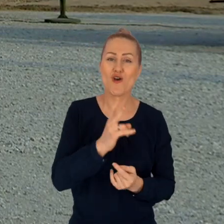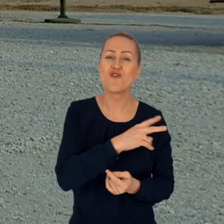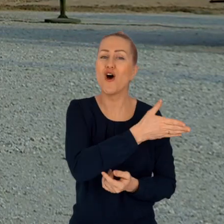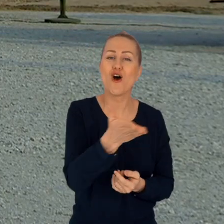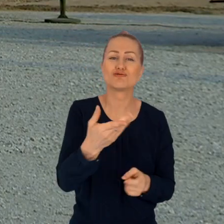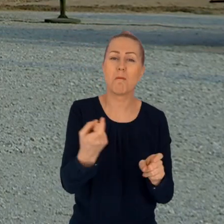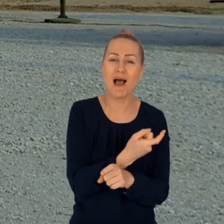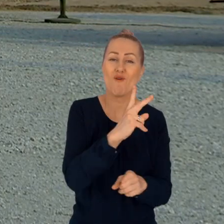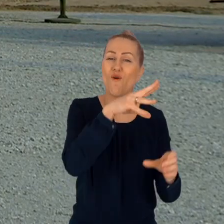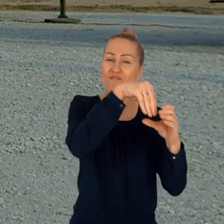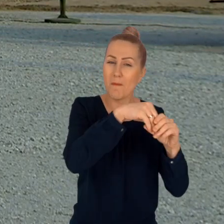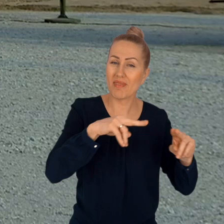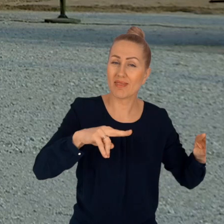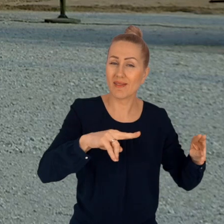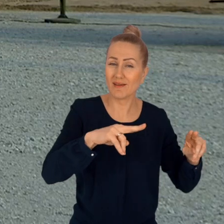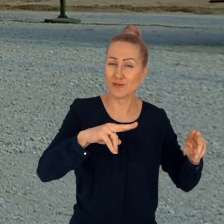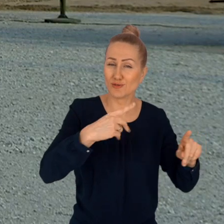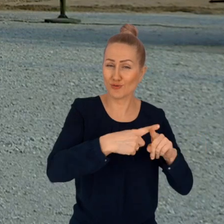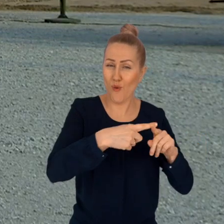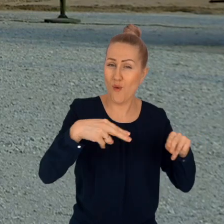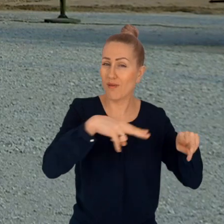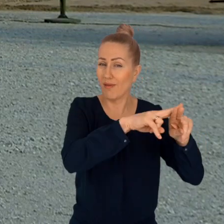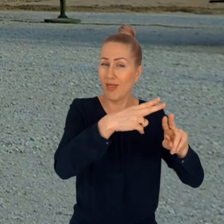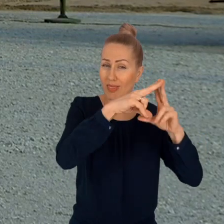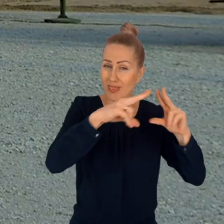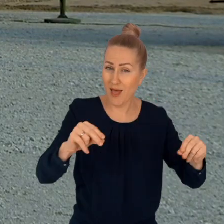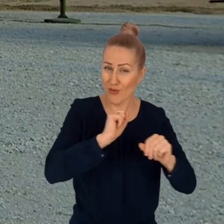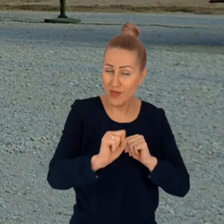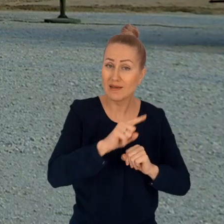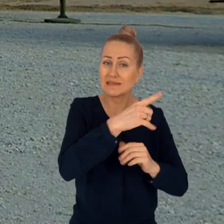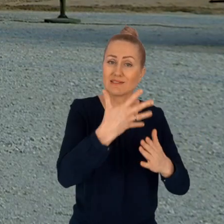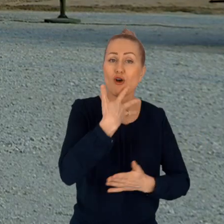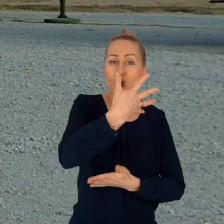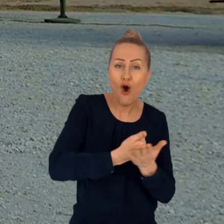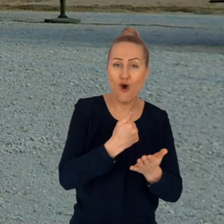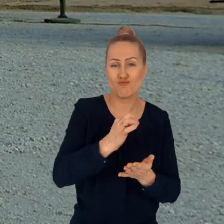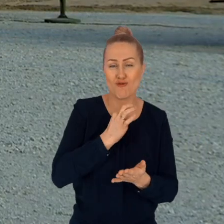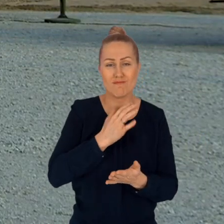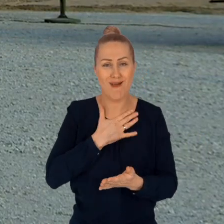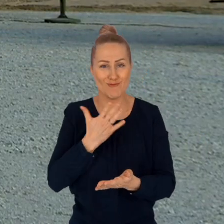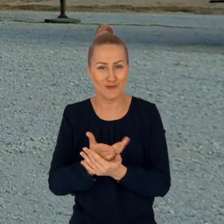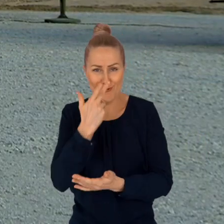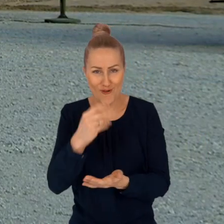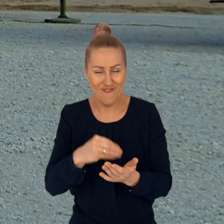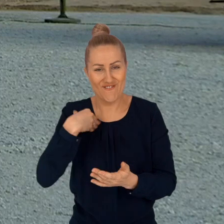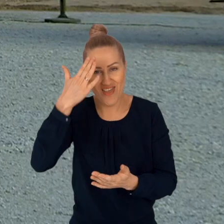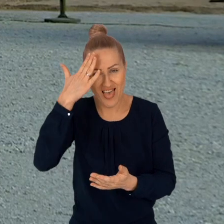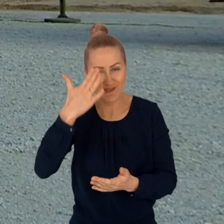Sojuszu Północnoatlantyckiego będą chcieli skorzystać z naszych doświadczeń, bo